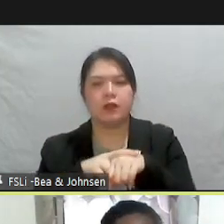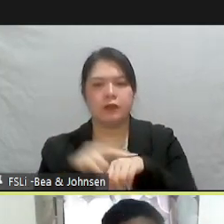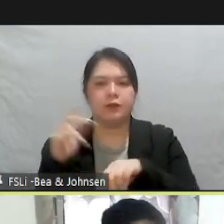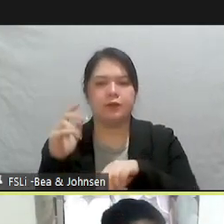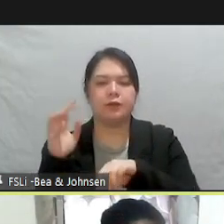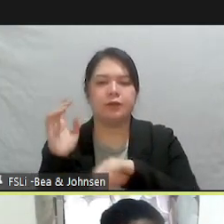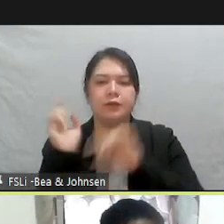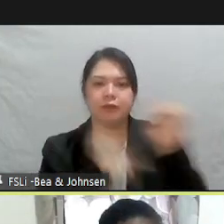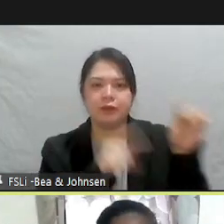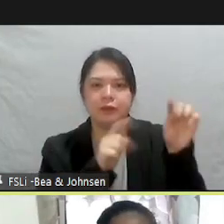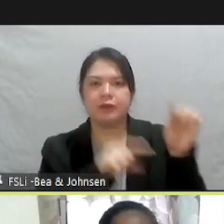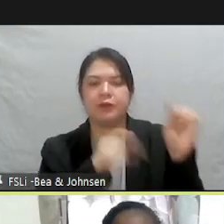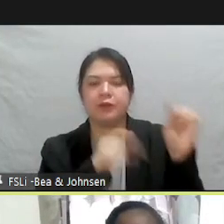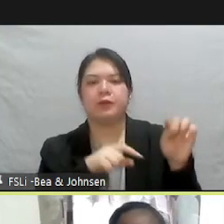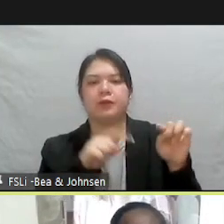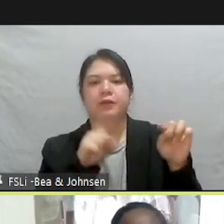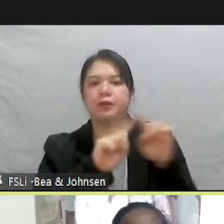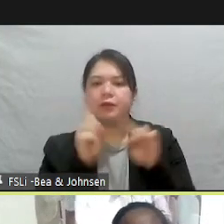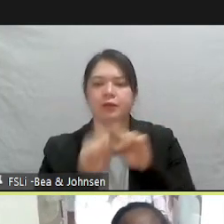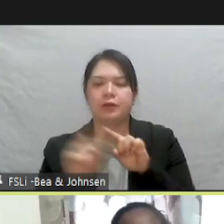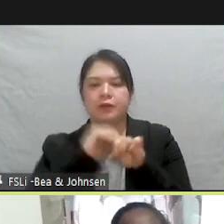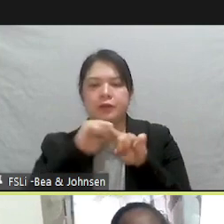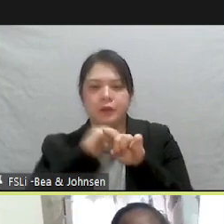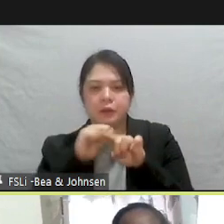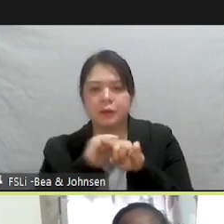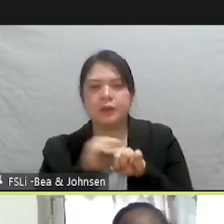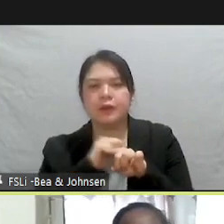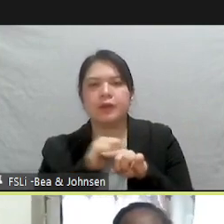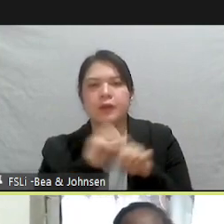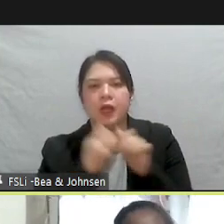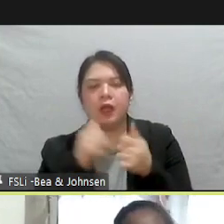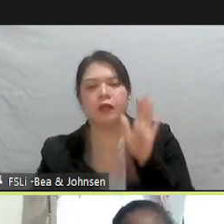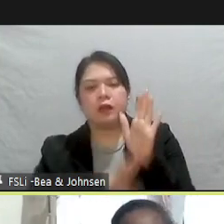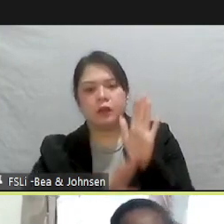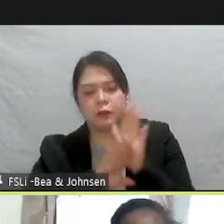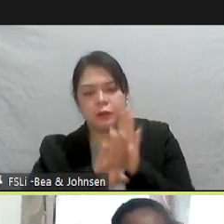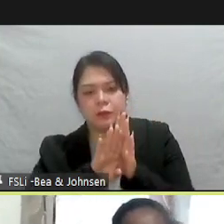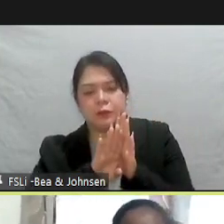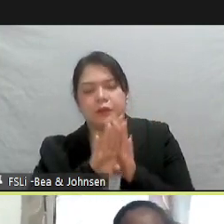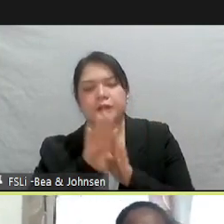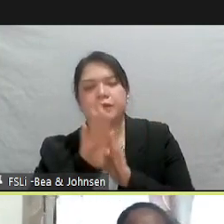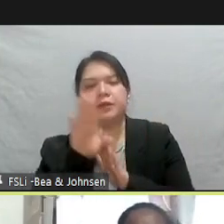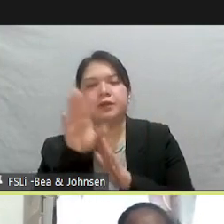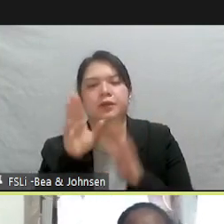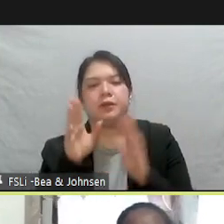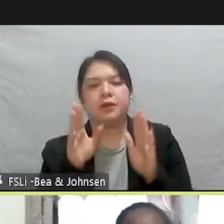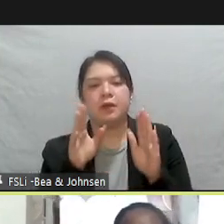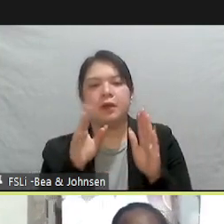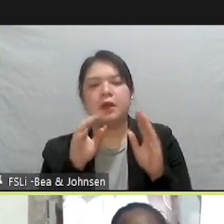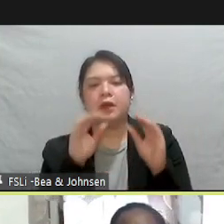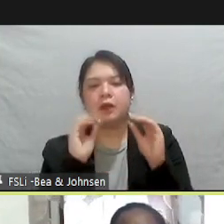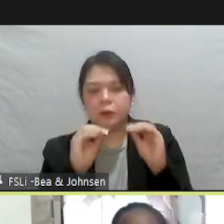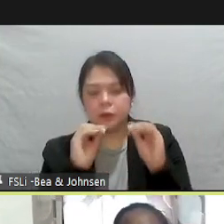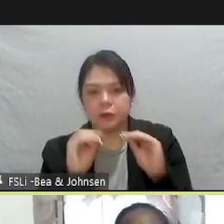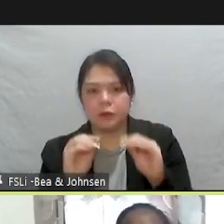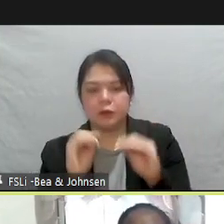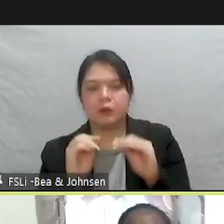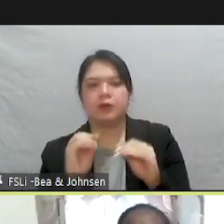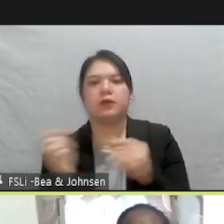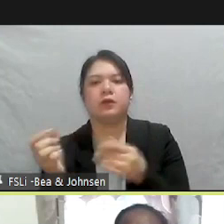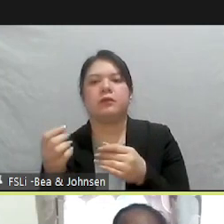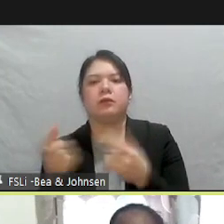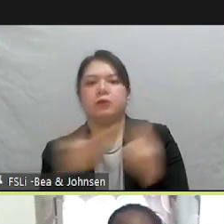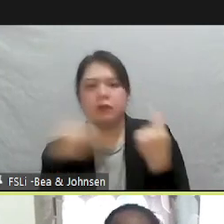sa iba-ibang training, sa pagpapaunlad sa ating mga modules po. Mga ito na yung paggawa natin ng